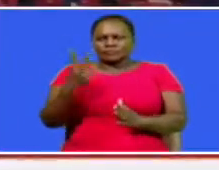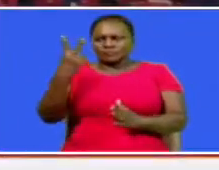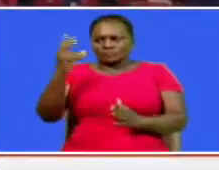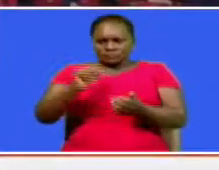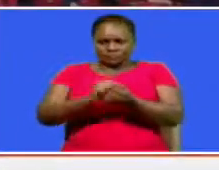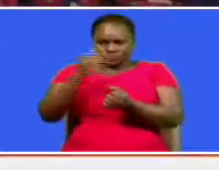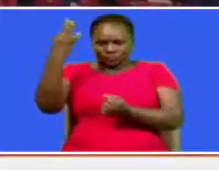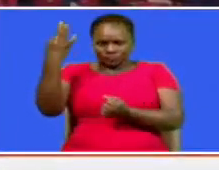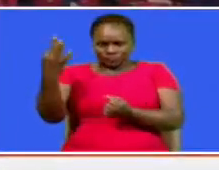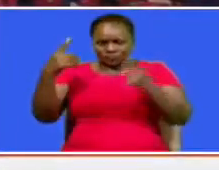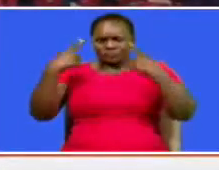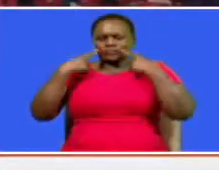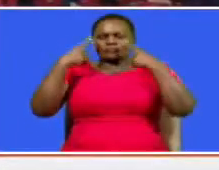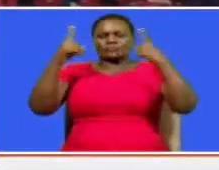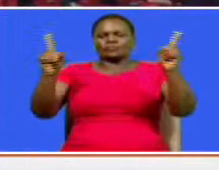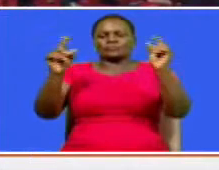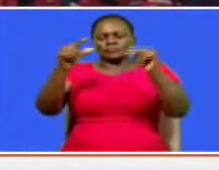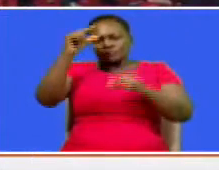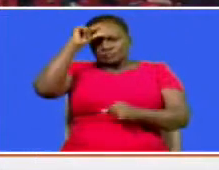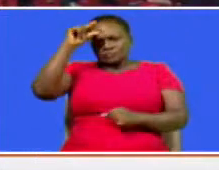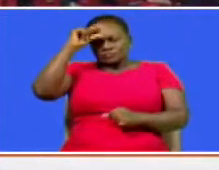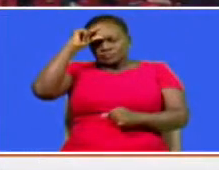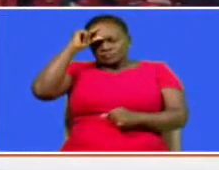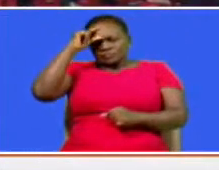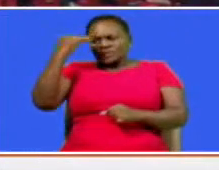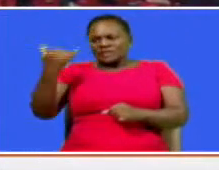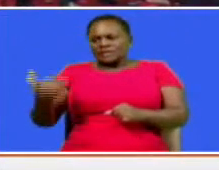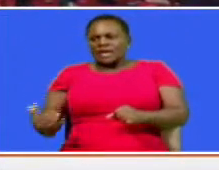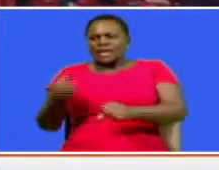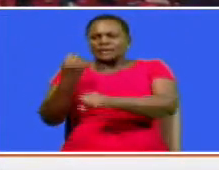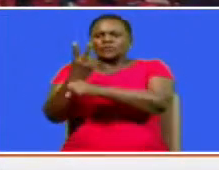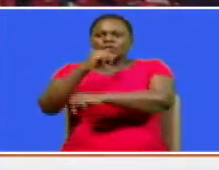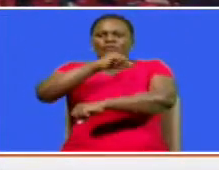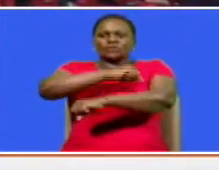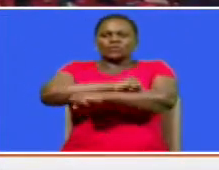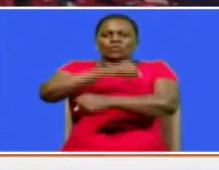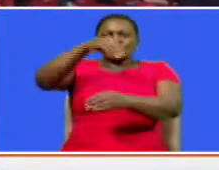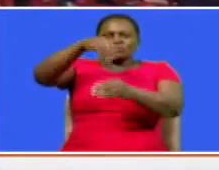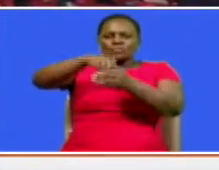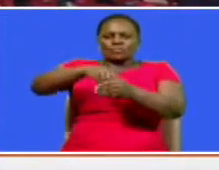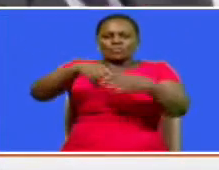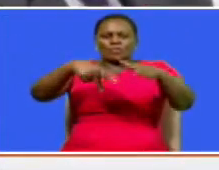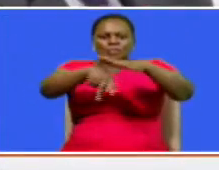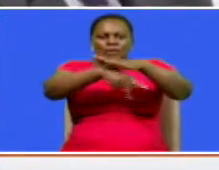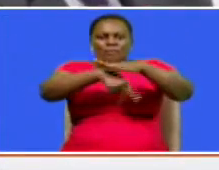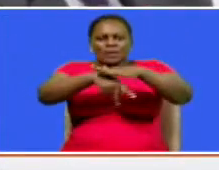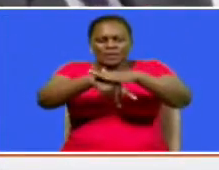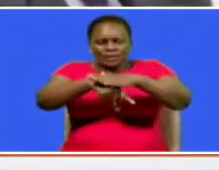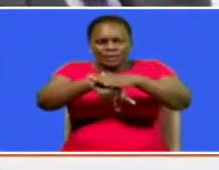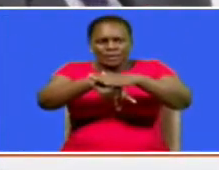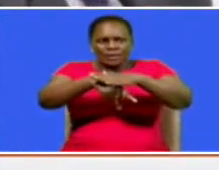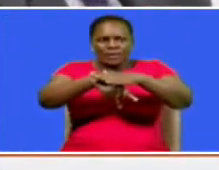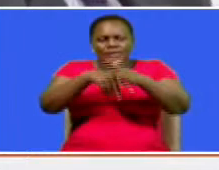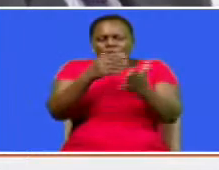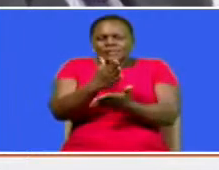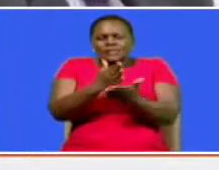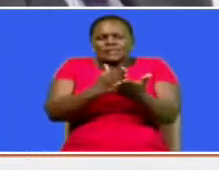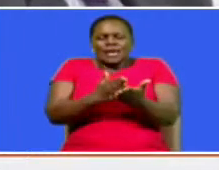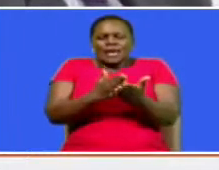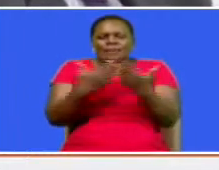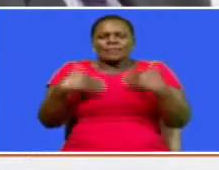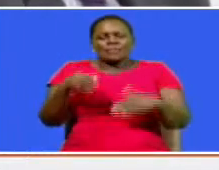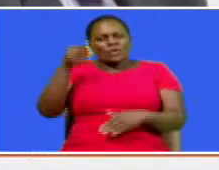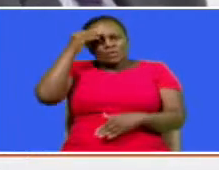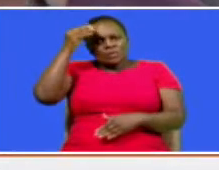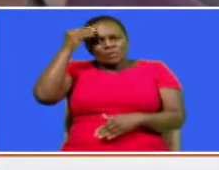2030. Tangazo la serikali kwamba junior secondary itiwe kwenye himaya ya shule za msingi liliwapata baadhi ya wadau wa